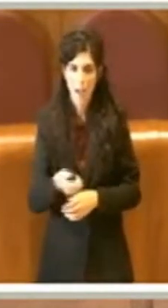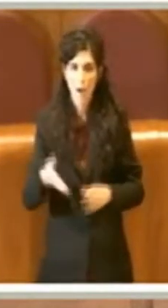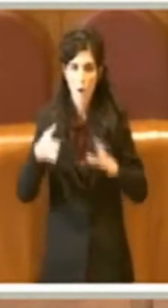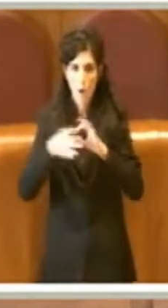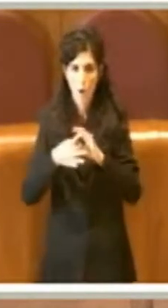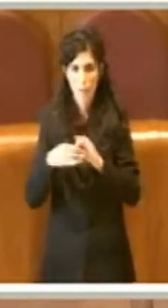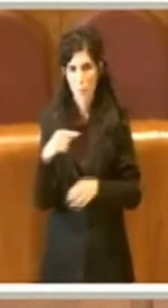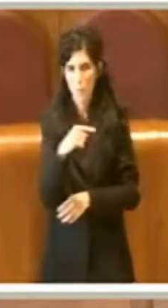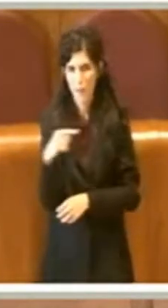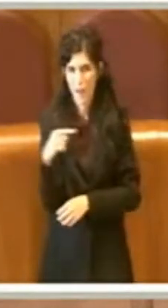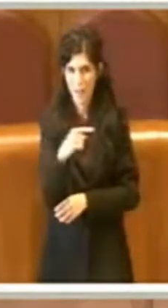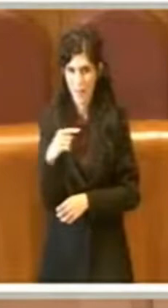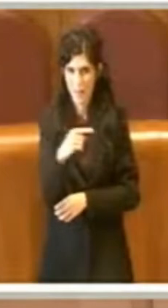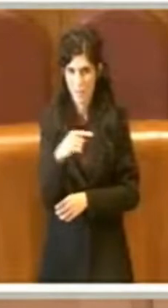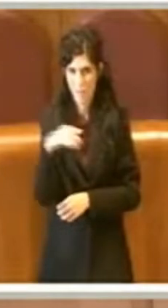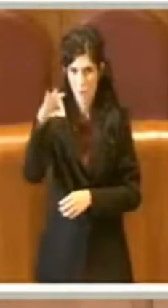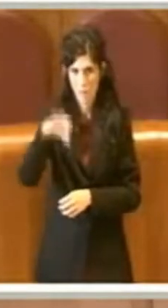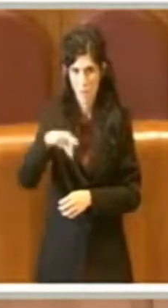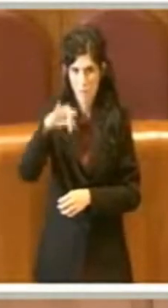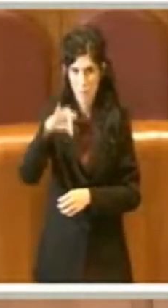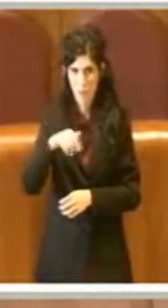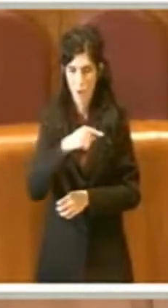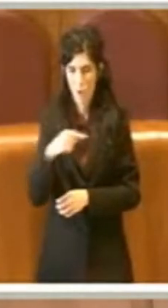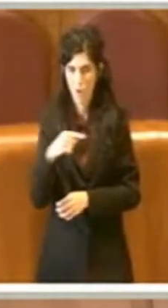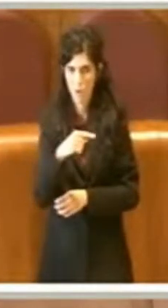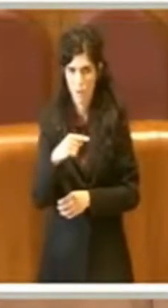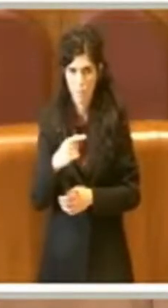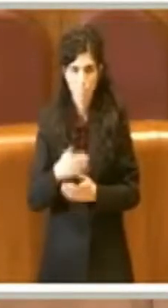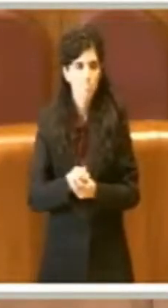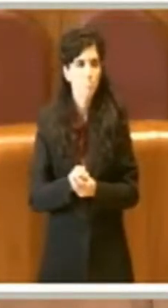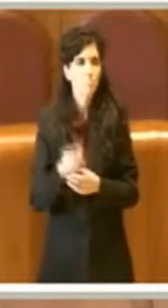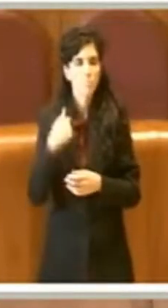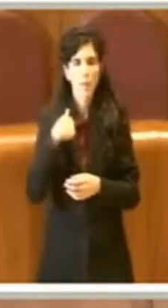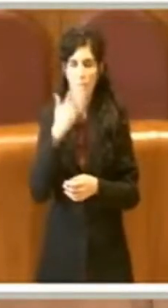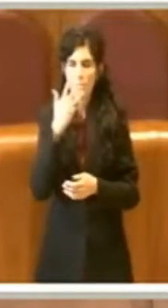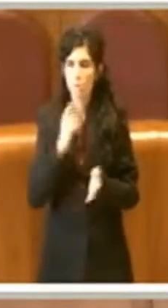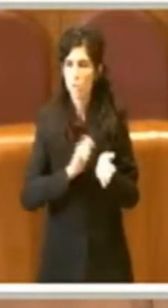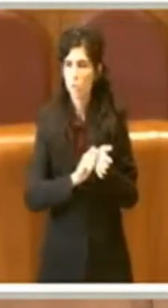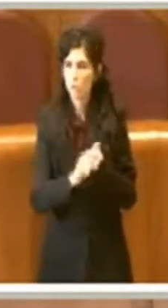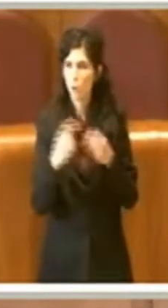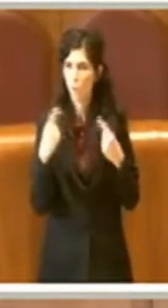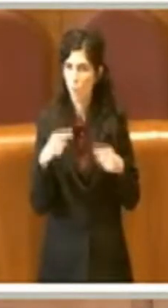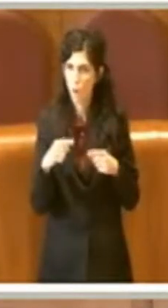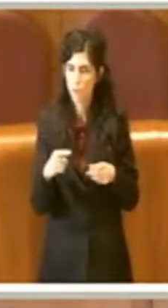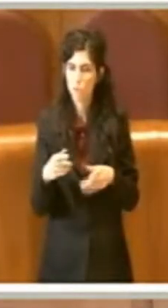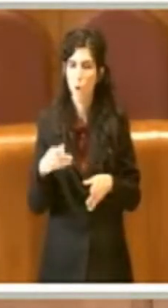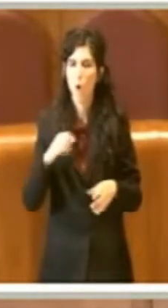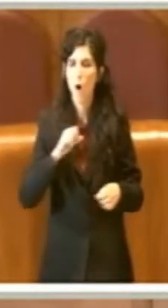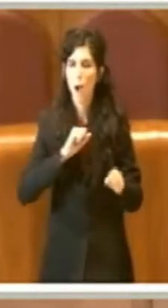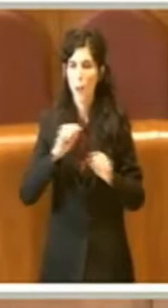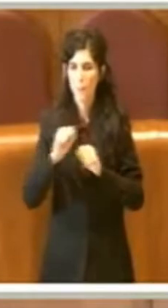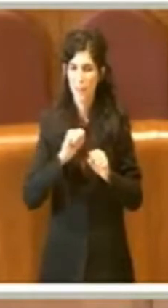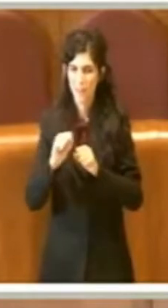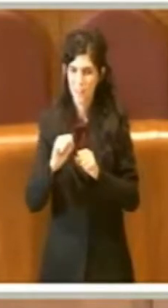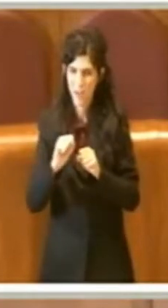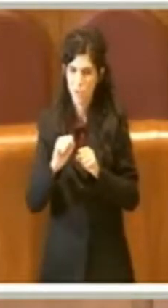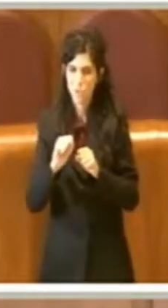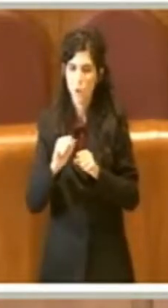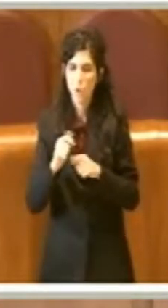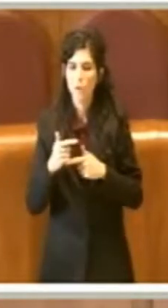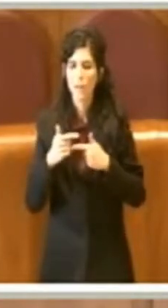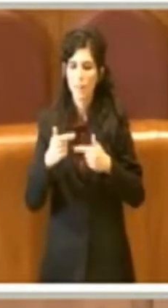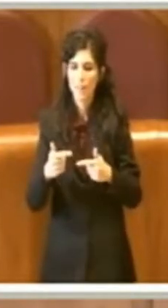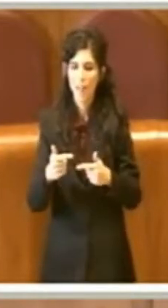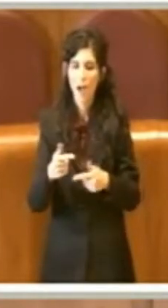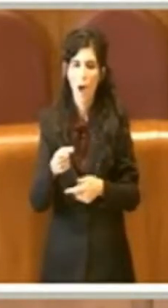passivi infatti mi preme sottolineare questo l'obiettivo il target di questa amministrazione quello di togliere dalle spese